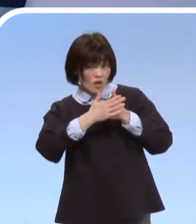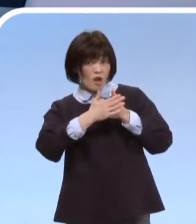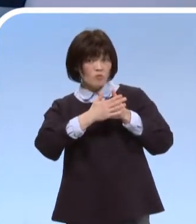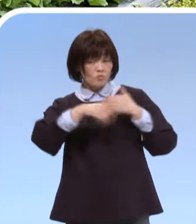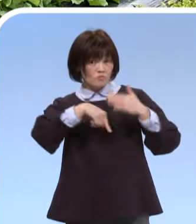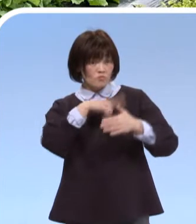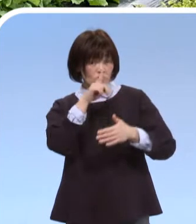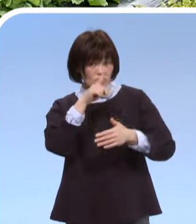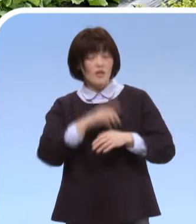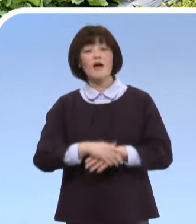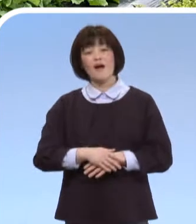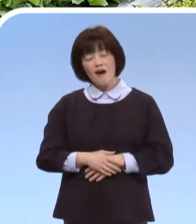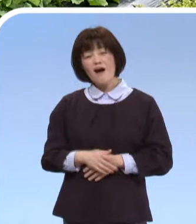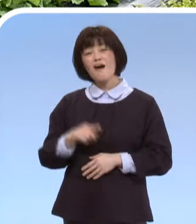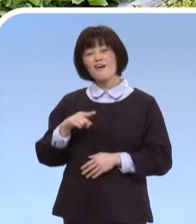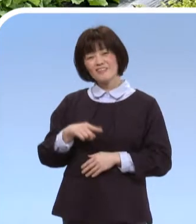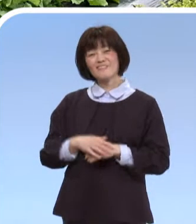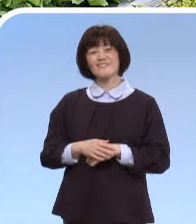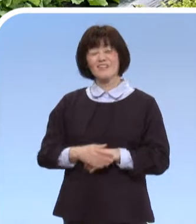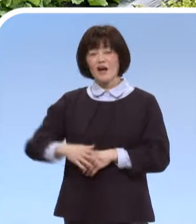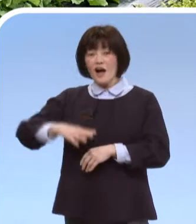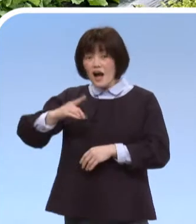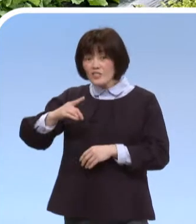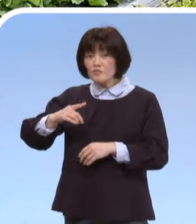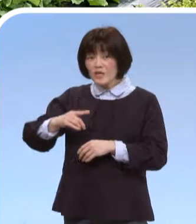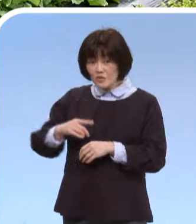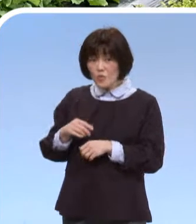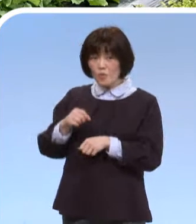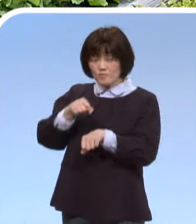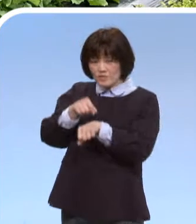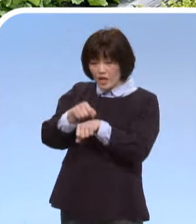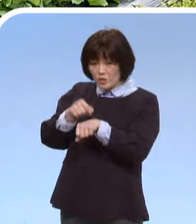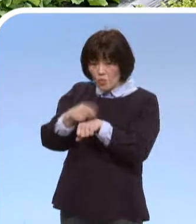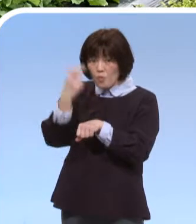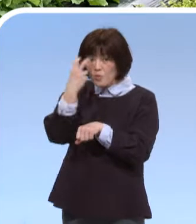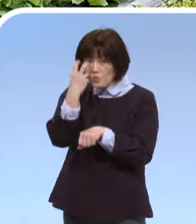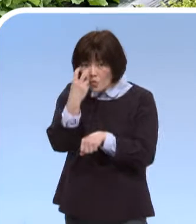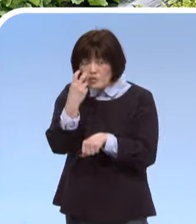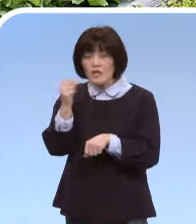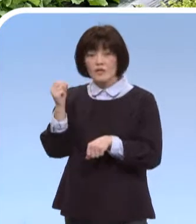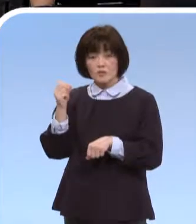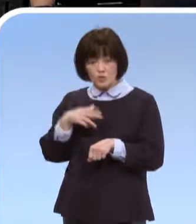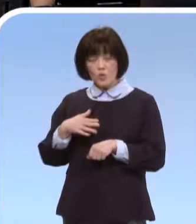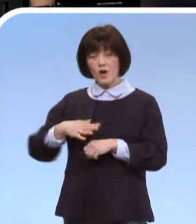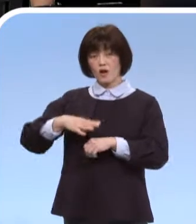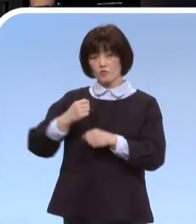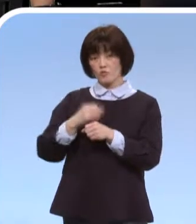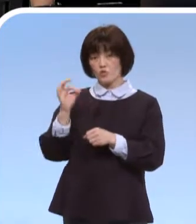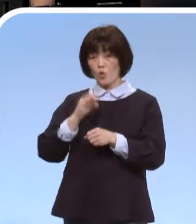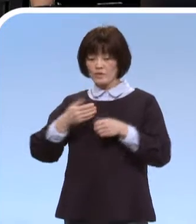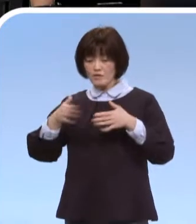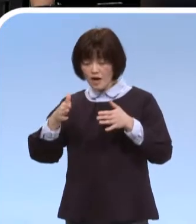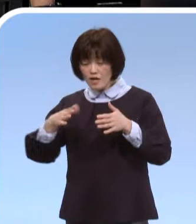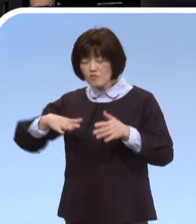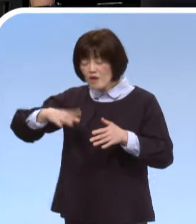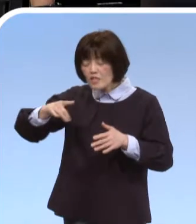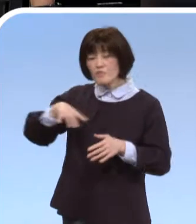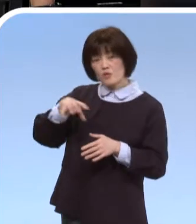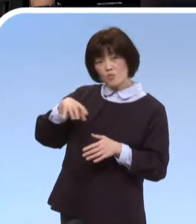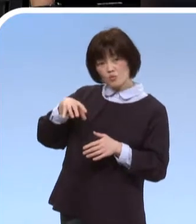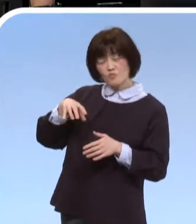ったんですか？ 最初の食材調査ですとか商品開発のところをサポートいただきまして、 はい、 最初の一歩踏み出すため